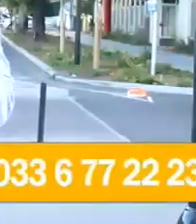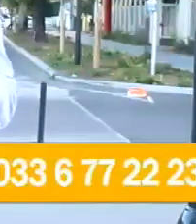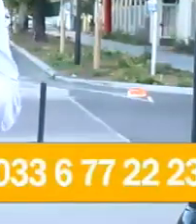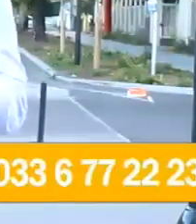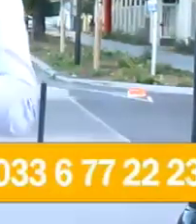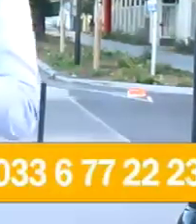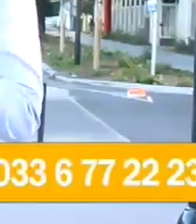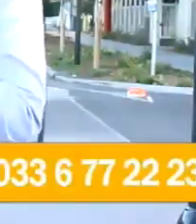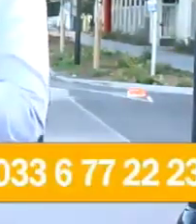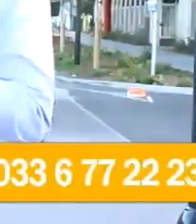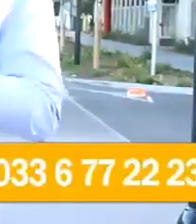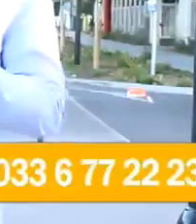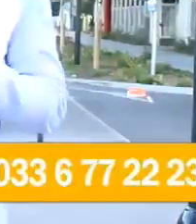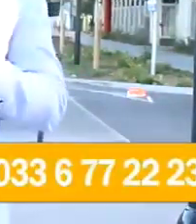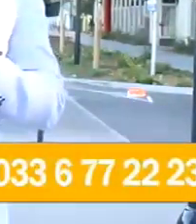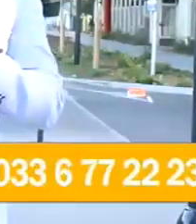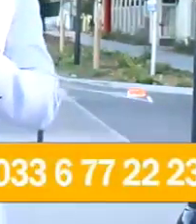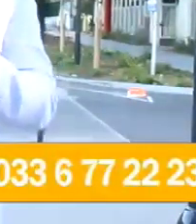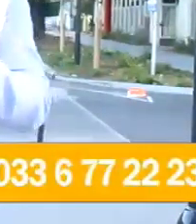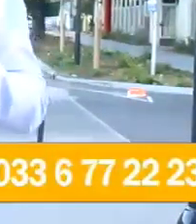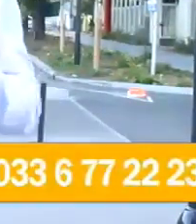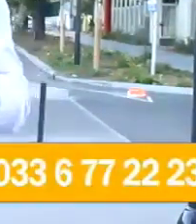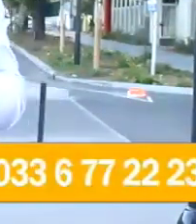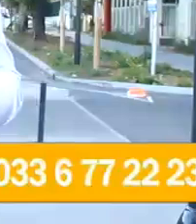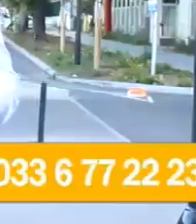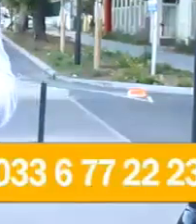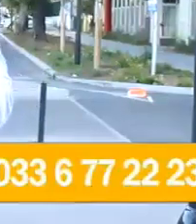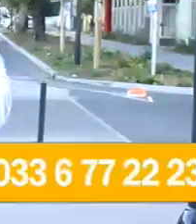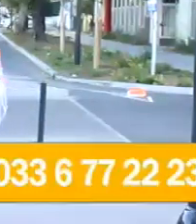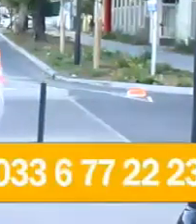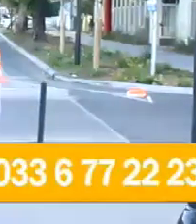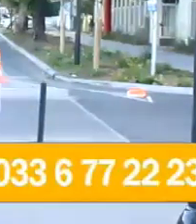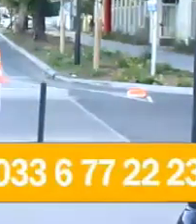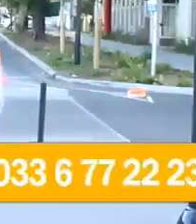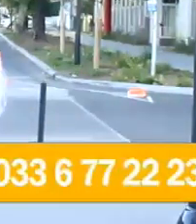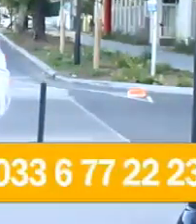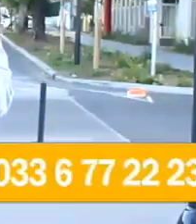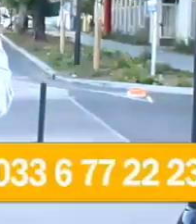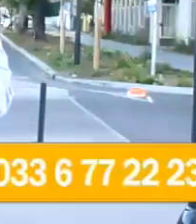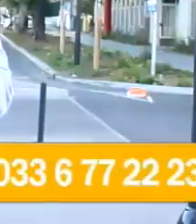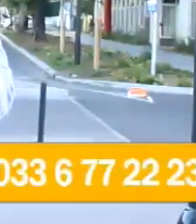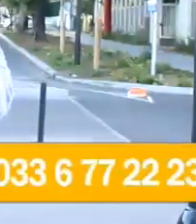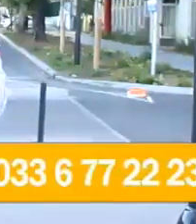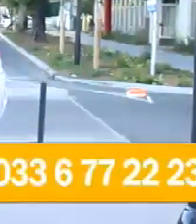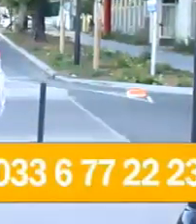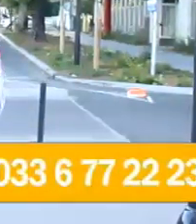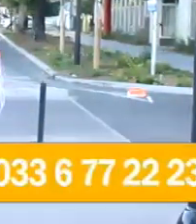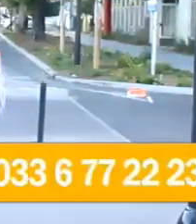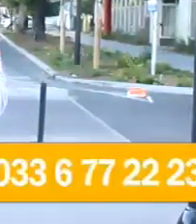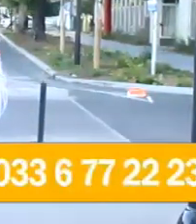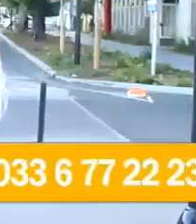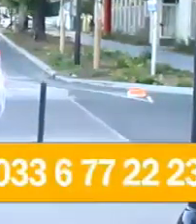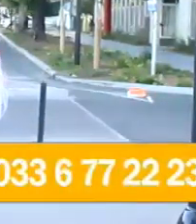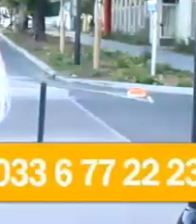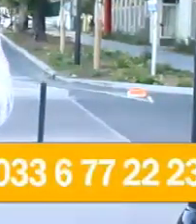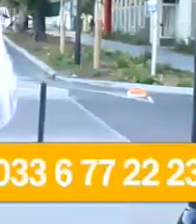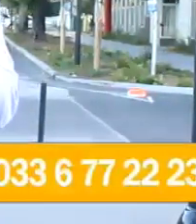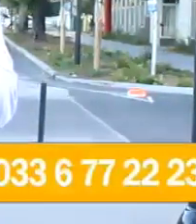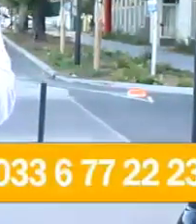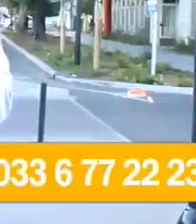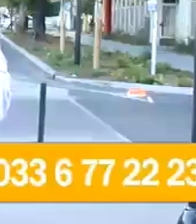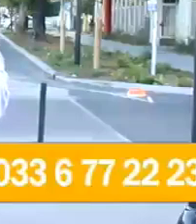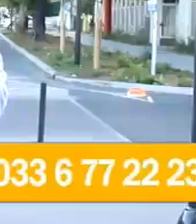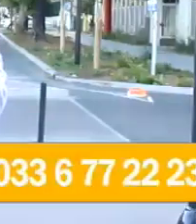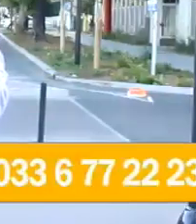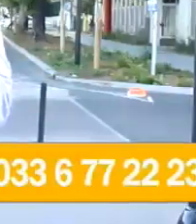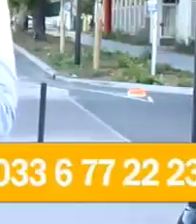TV, aïe! Adi Loba. Toko Loba na Adi Loba TV. N'hésitez pas, vous ne serez pas dessus.